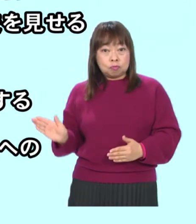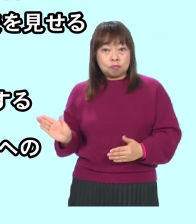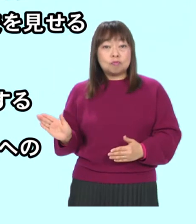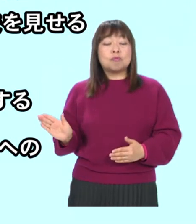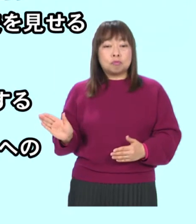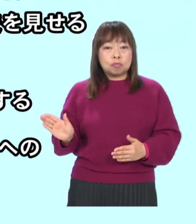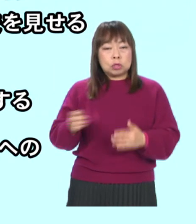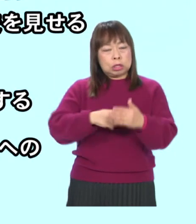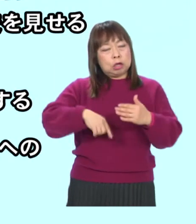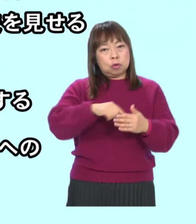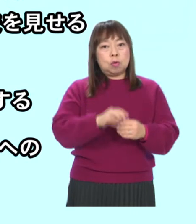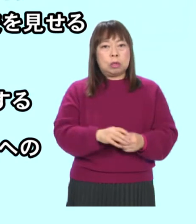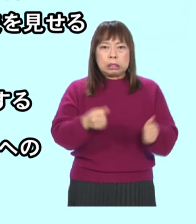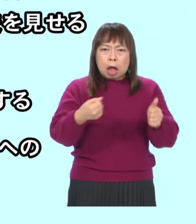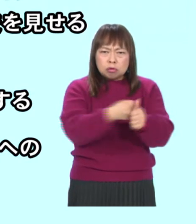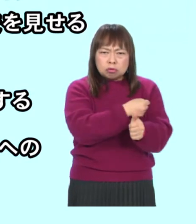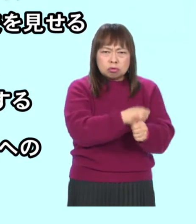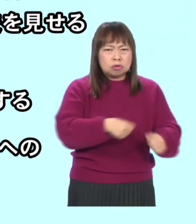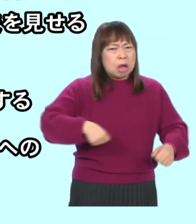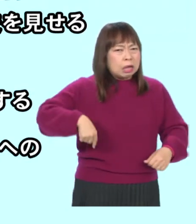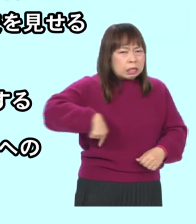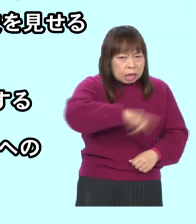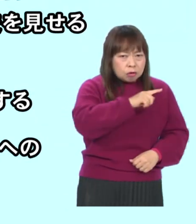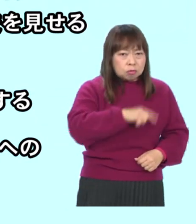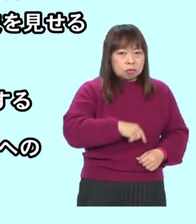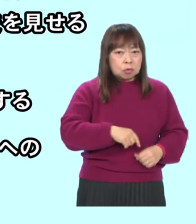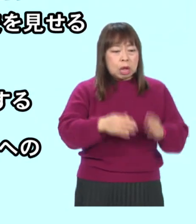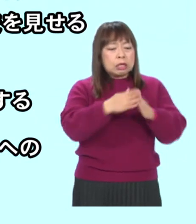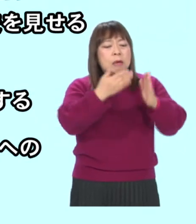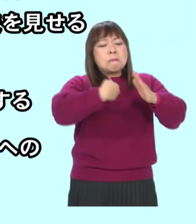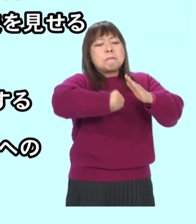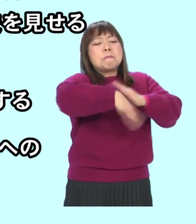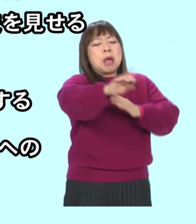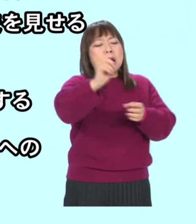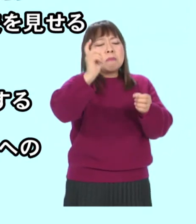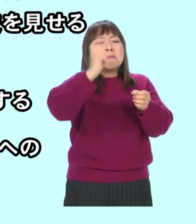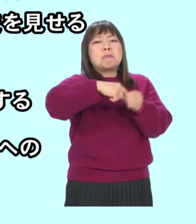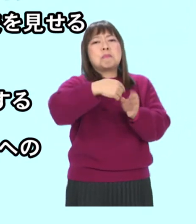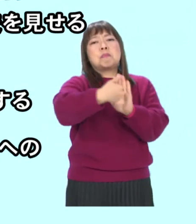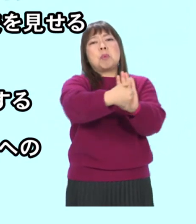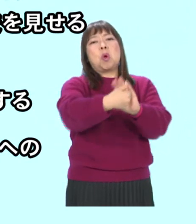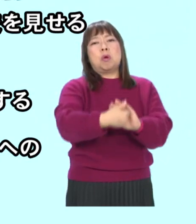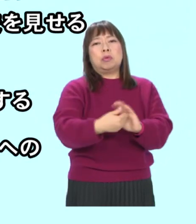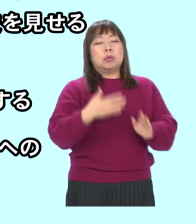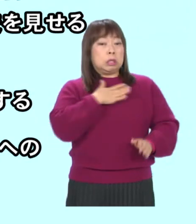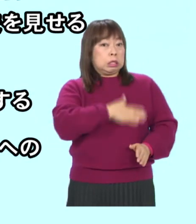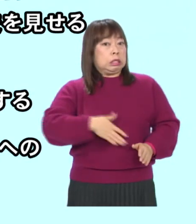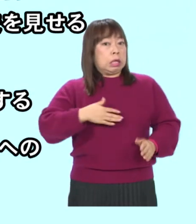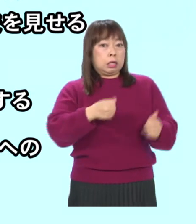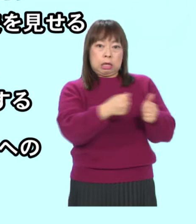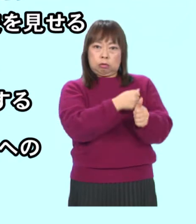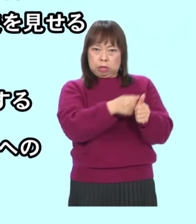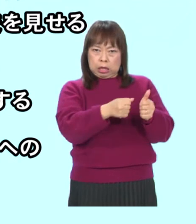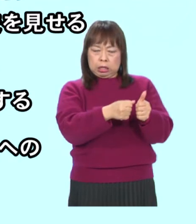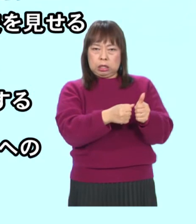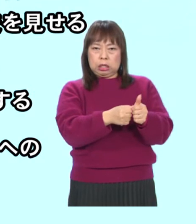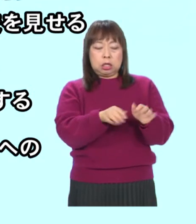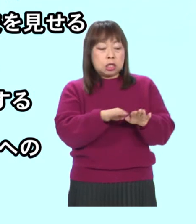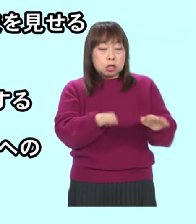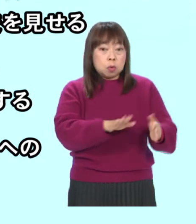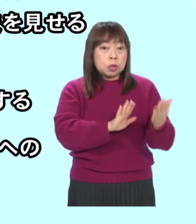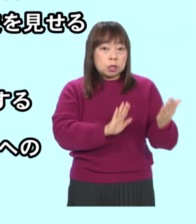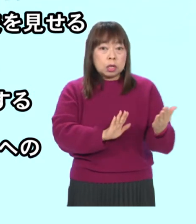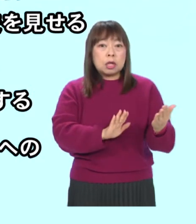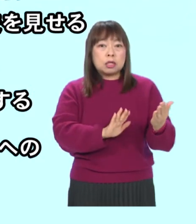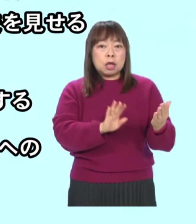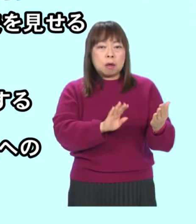。殴る、蹴る、屋外に締め出すといった身体的虐待、児童に対して